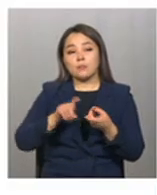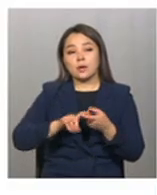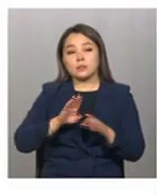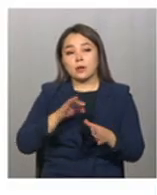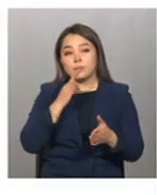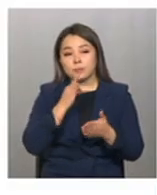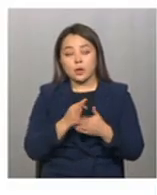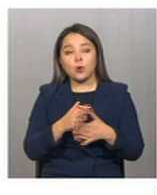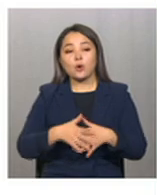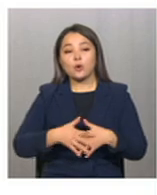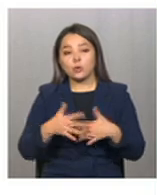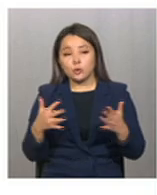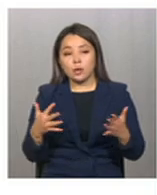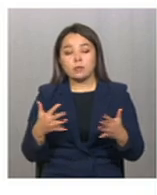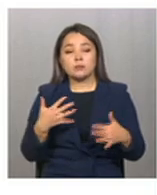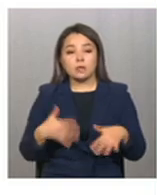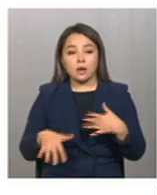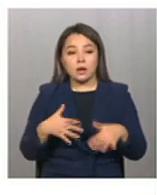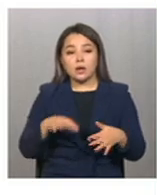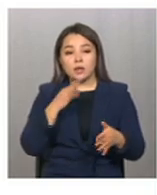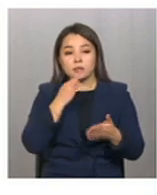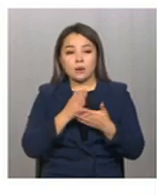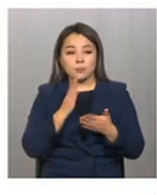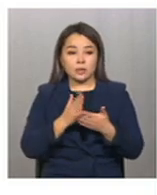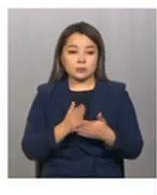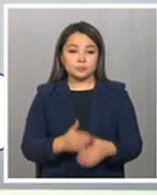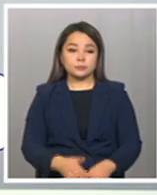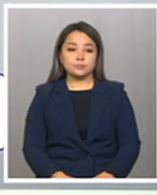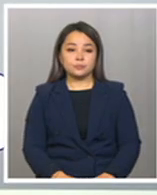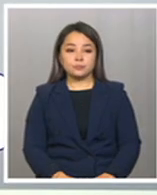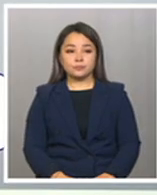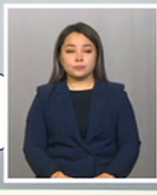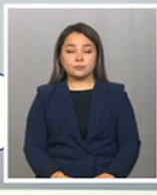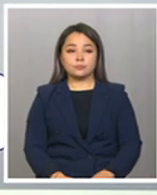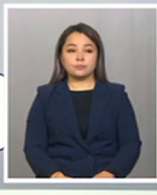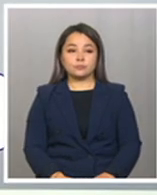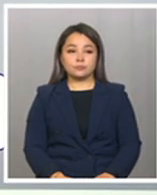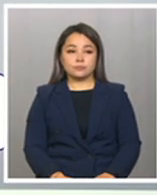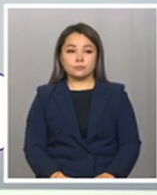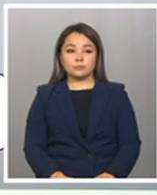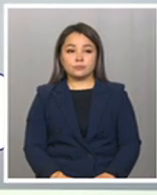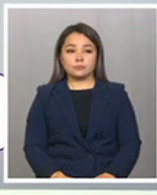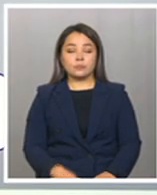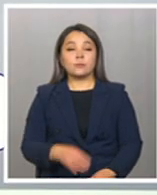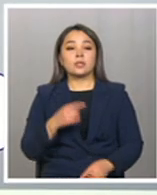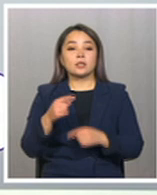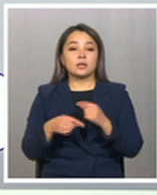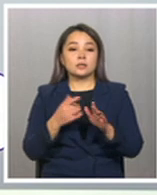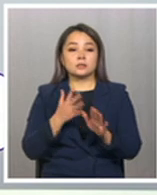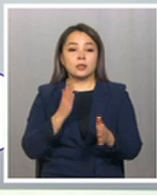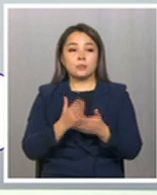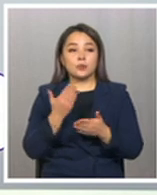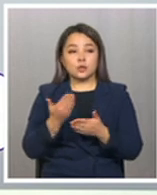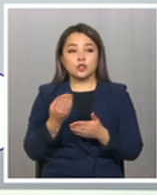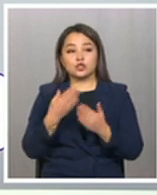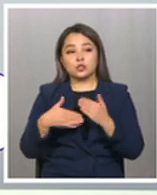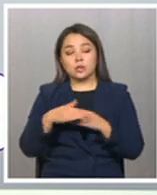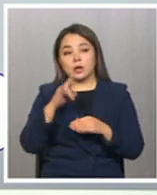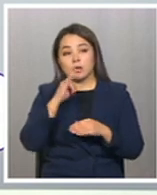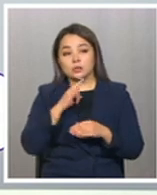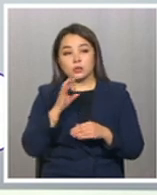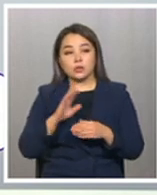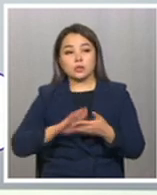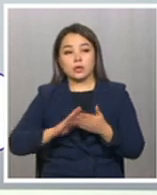бұл үлкен әлсіз жағдай деп айтуға толық негізі бар. Оқушылар, келесі кезекте жалпы Шығыс Қазақстан әлеуметтік